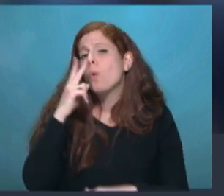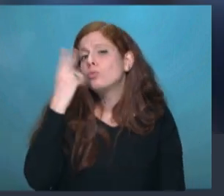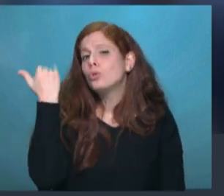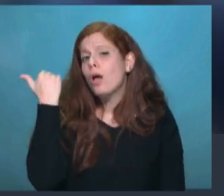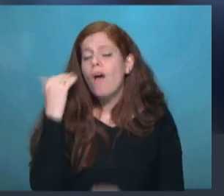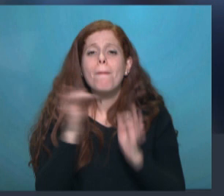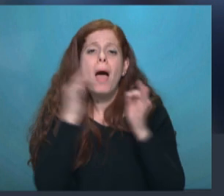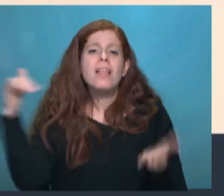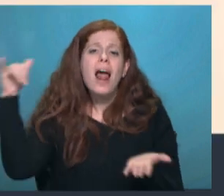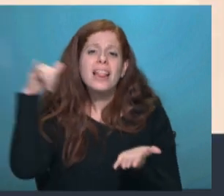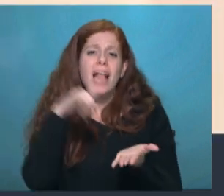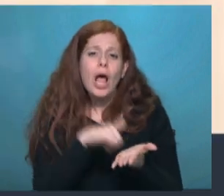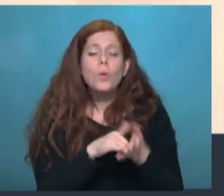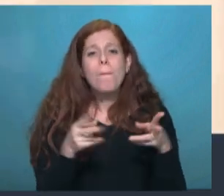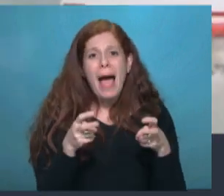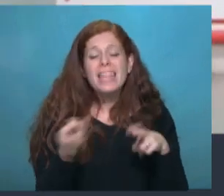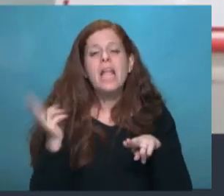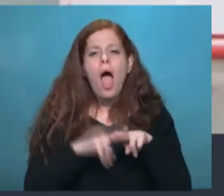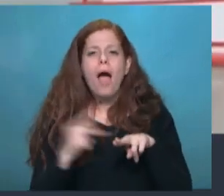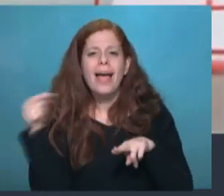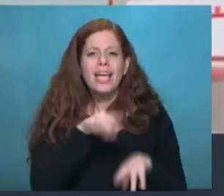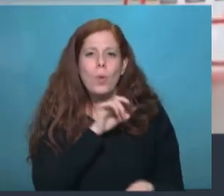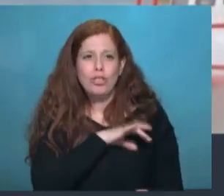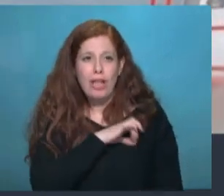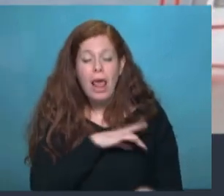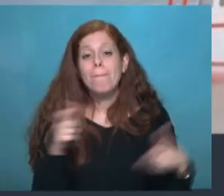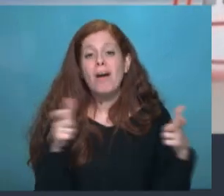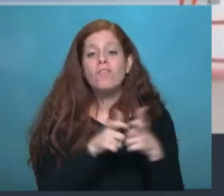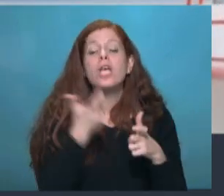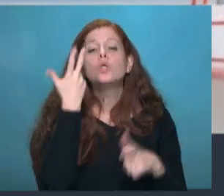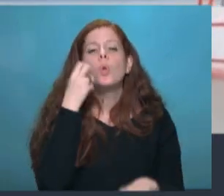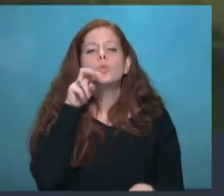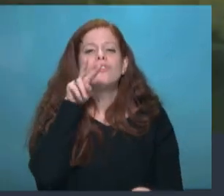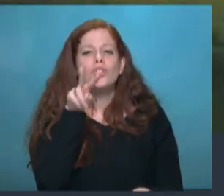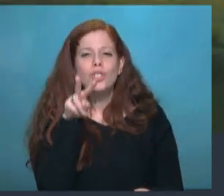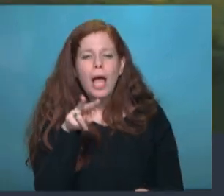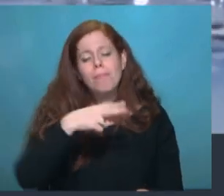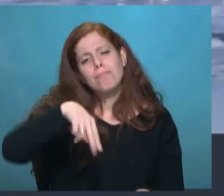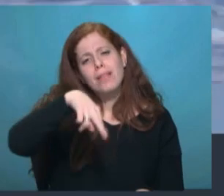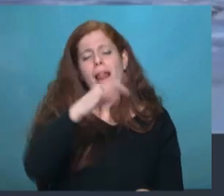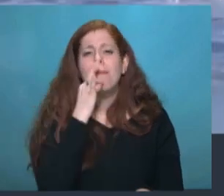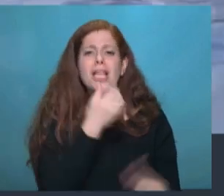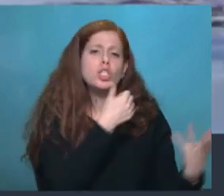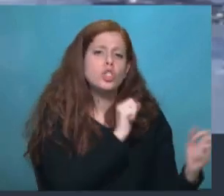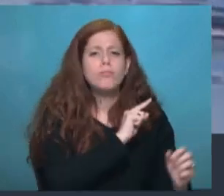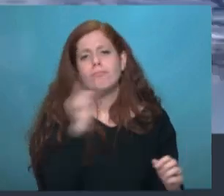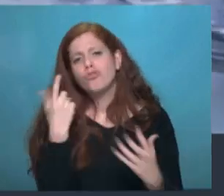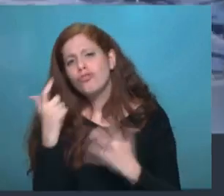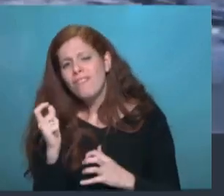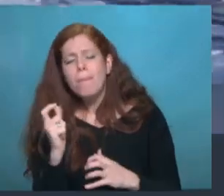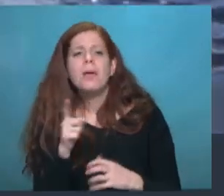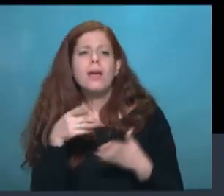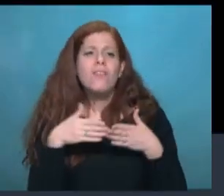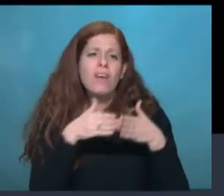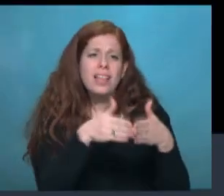נחתו בארגנטינה ואחר כך הגיעו לצ'ילה. בקבוצה היו 32 מטיילים בני 60 עד 70. בנהר, בתורס